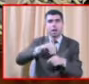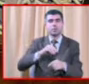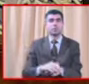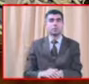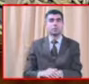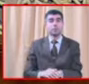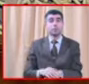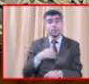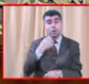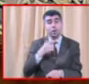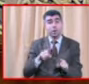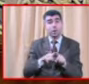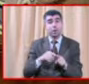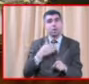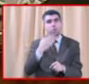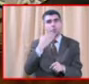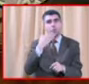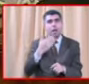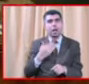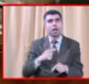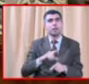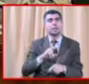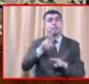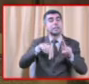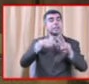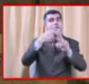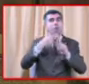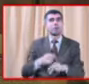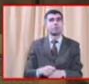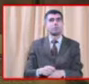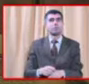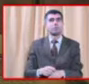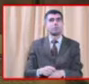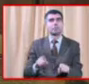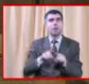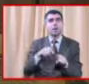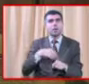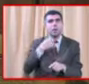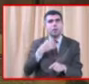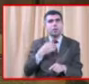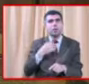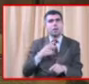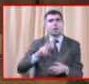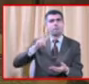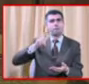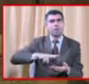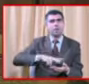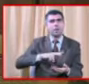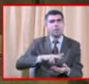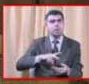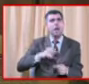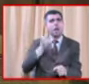السيد الوزير المحترم، نشكركم على هذا الجواب. ما نكروش بأنكم كديروا واحد